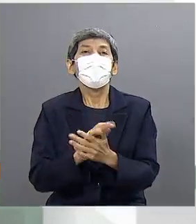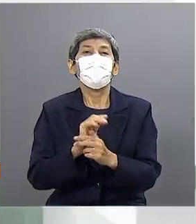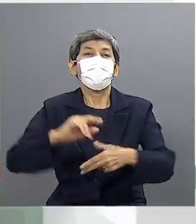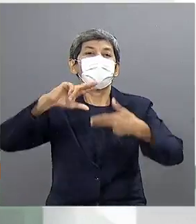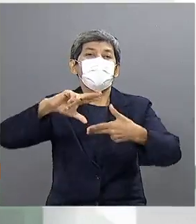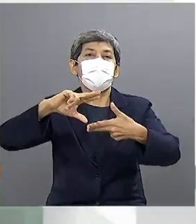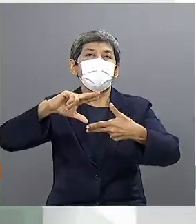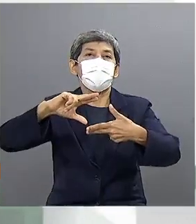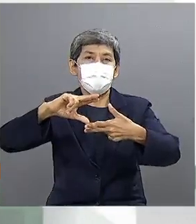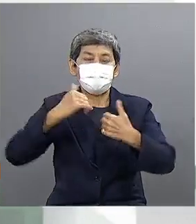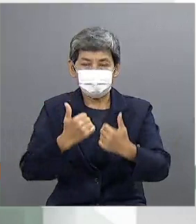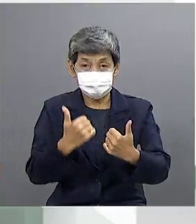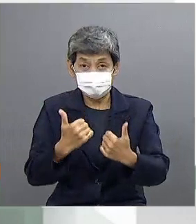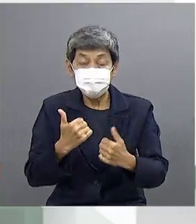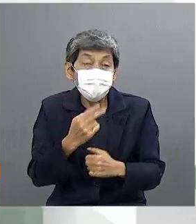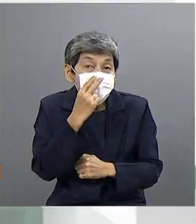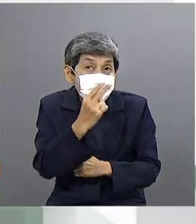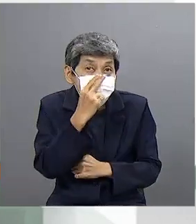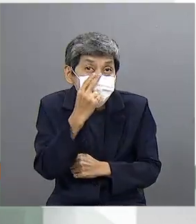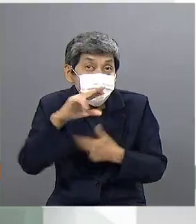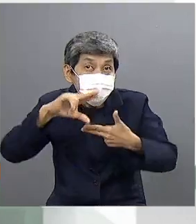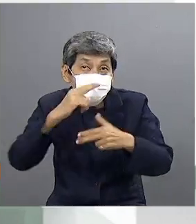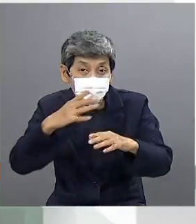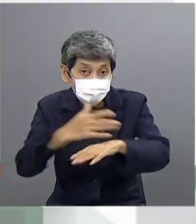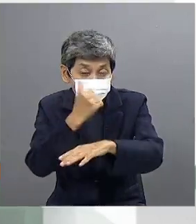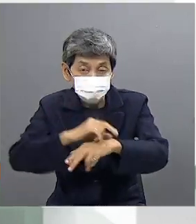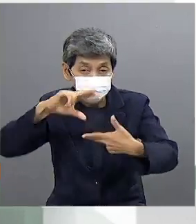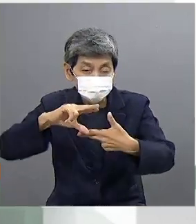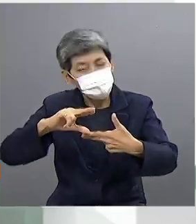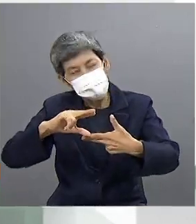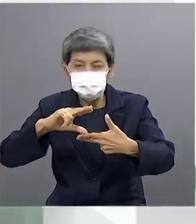ตอนนี้ถ้าคุณผู้ชมดูนัยยะในทางการเมืองพปชรเขายังไม่ชัดนะคะว่าเขาจะสนับสนุนใคร